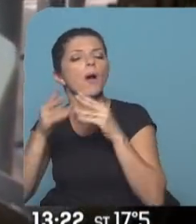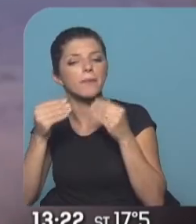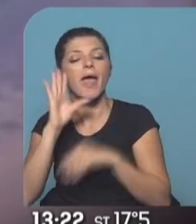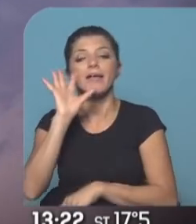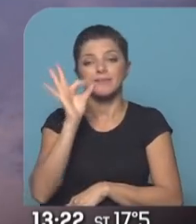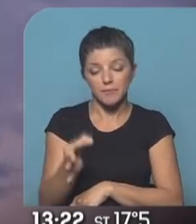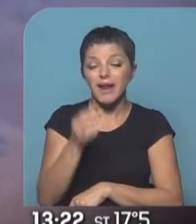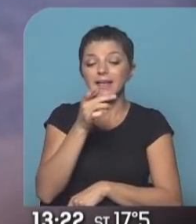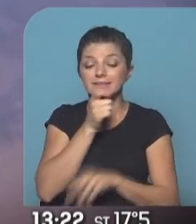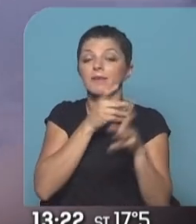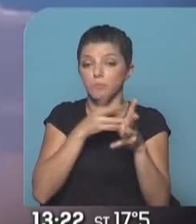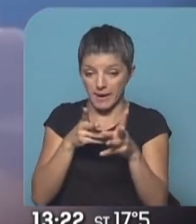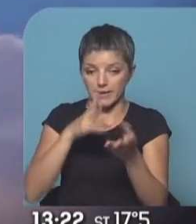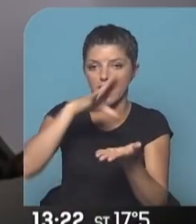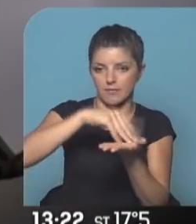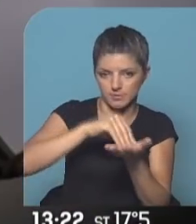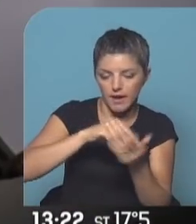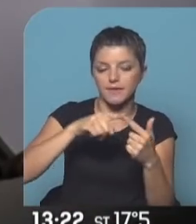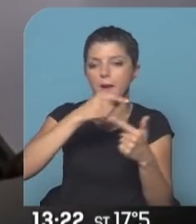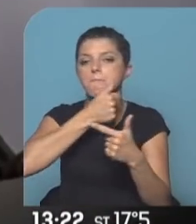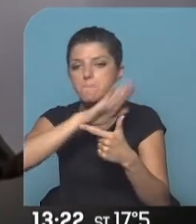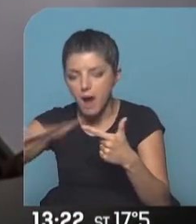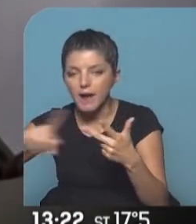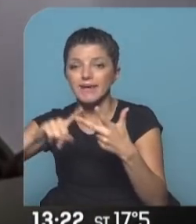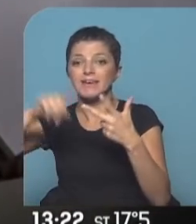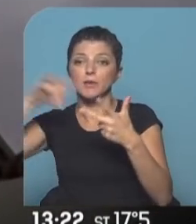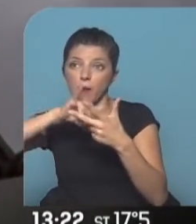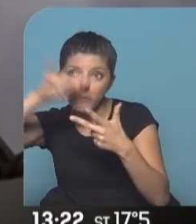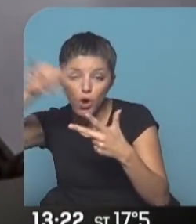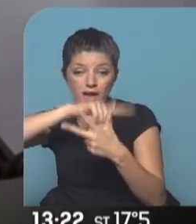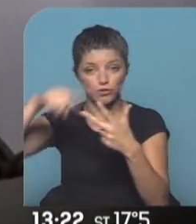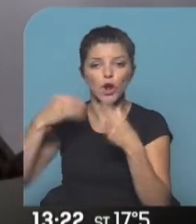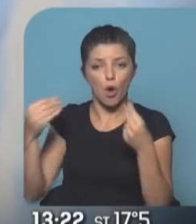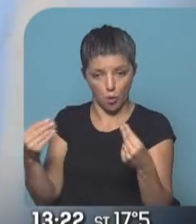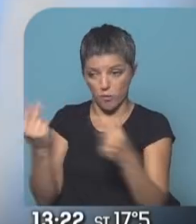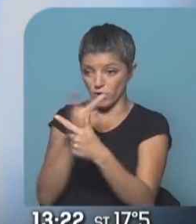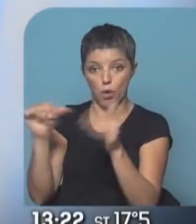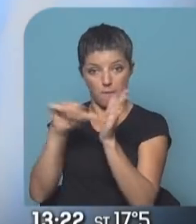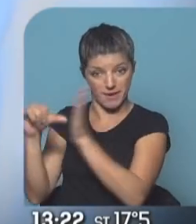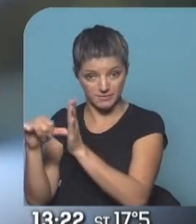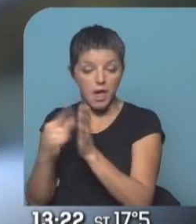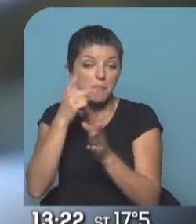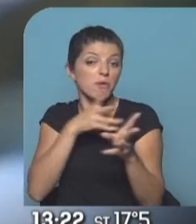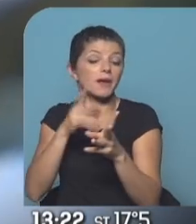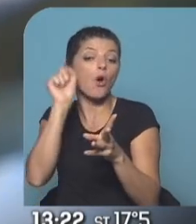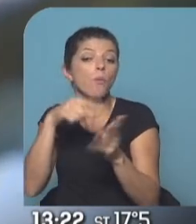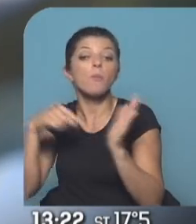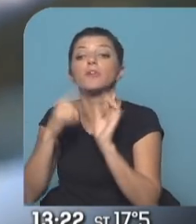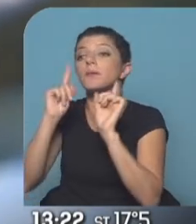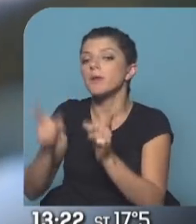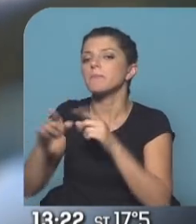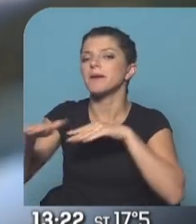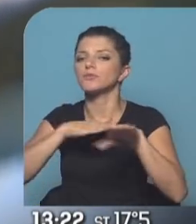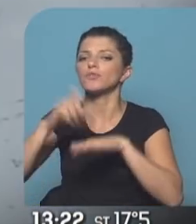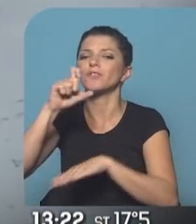de combate de las tropas de tierra, mar y aire de ambos países, no solo para la guerra convencional, sino también para escenarios